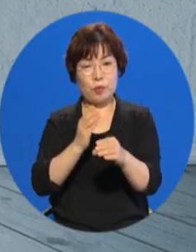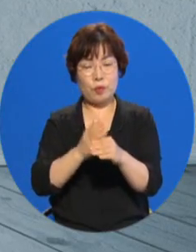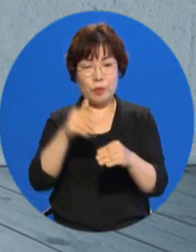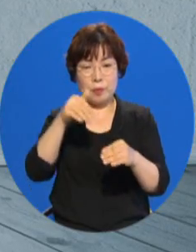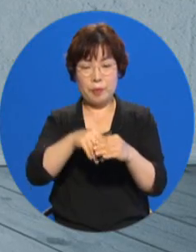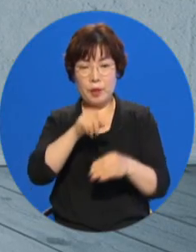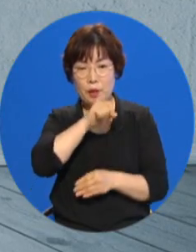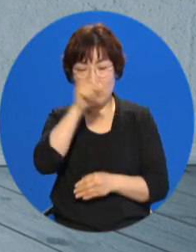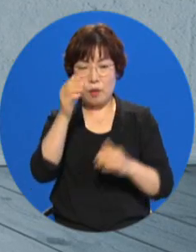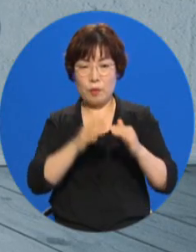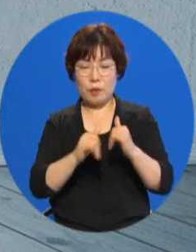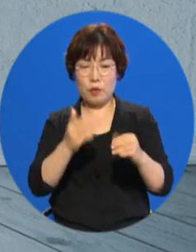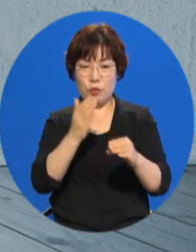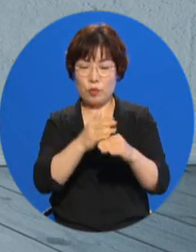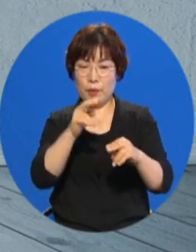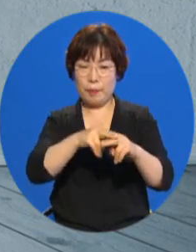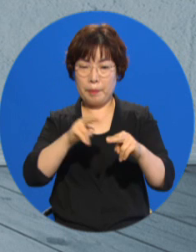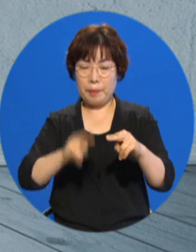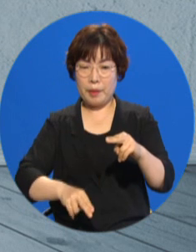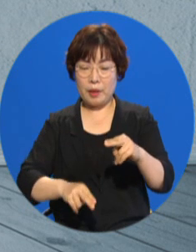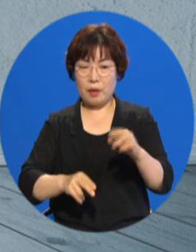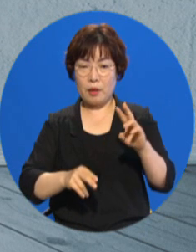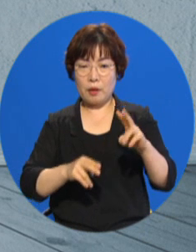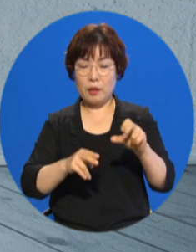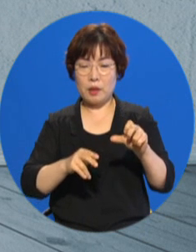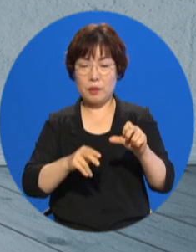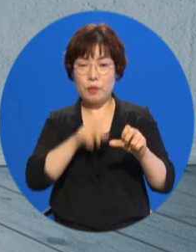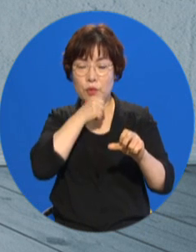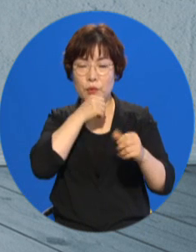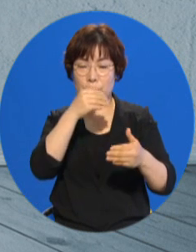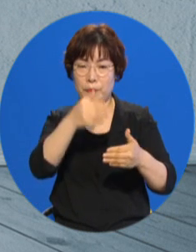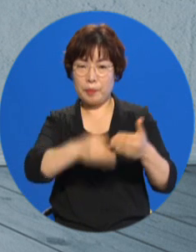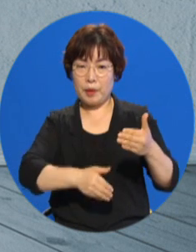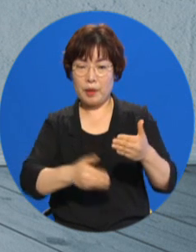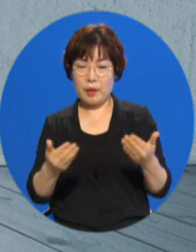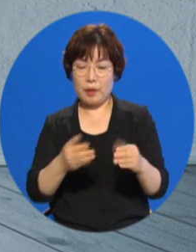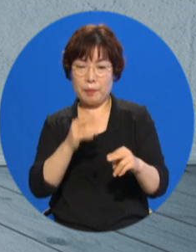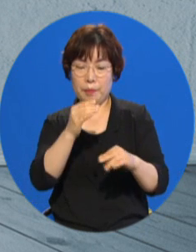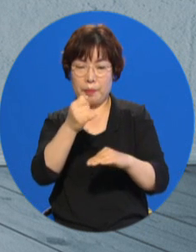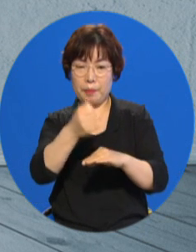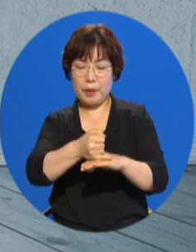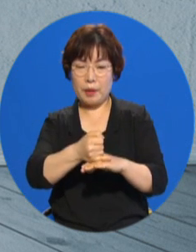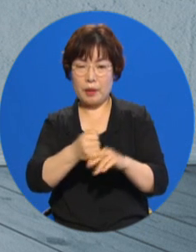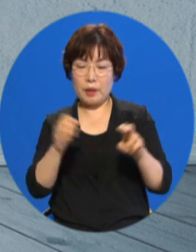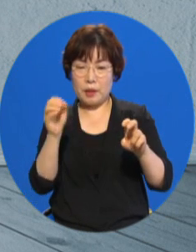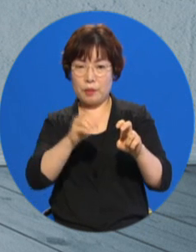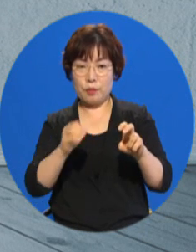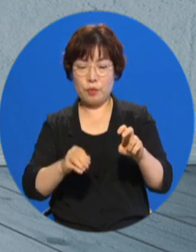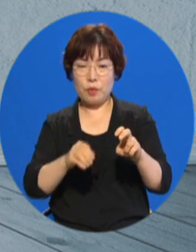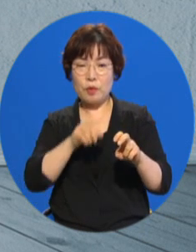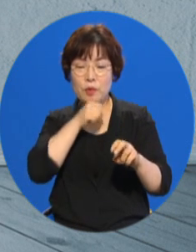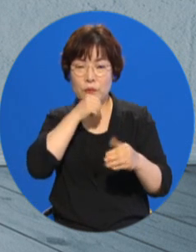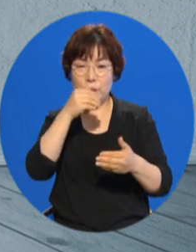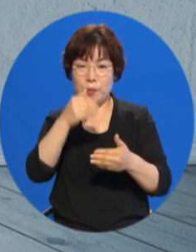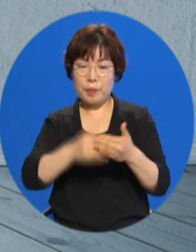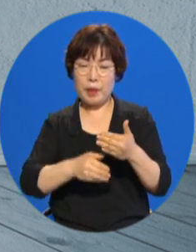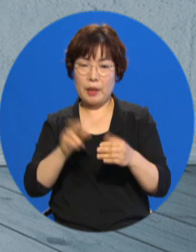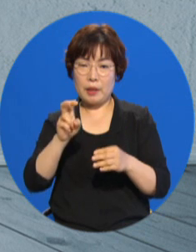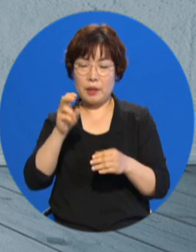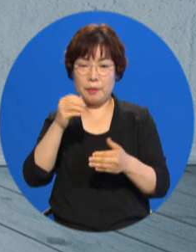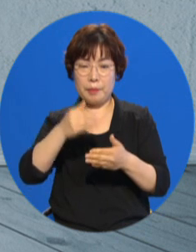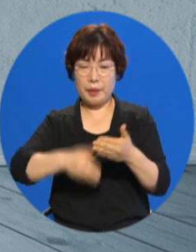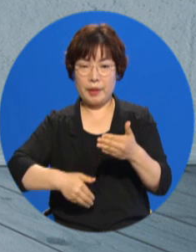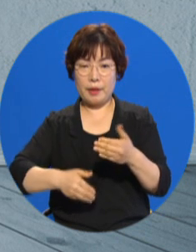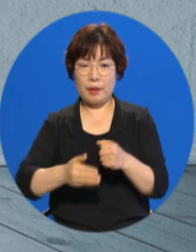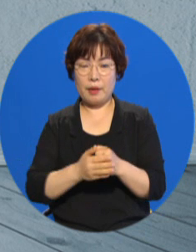공직자가 중도 사퇴하면 25% 감점, 직무평가에서 하위 20%에 해당하면 또다시 20%